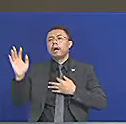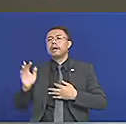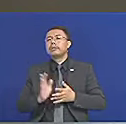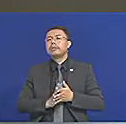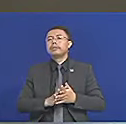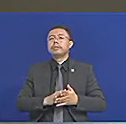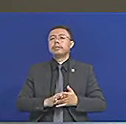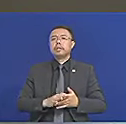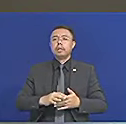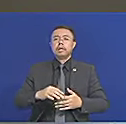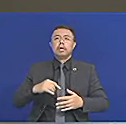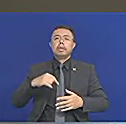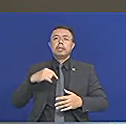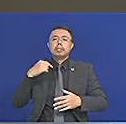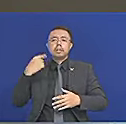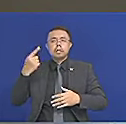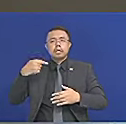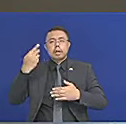kemuliaan